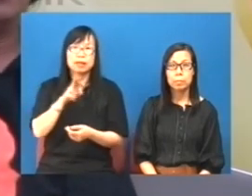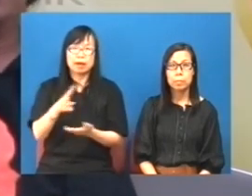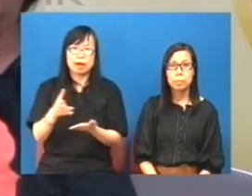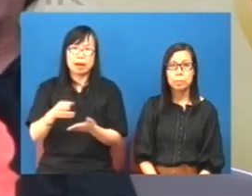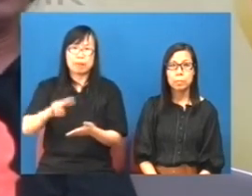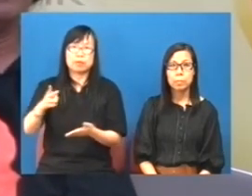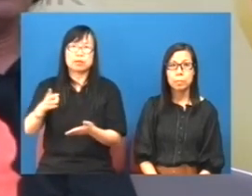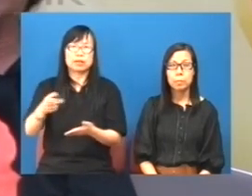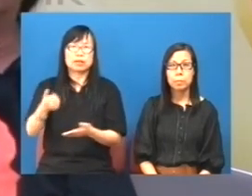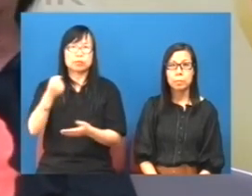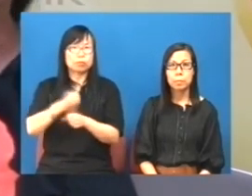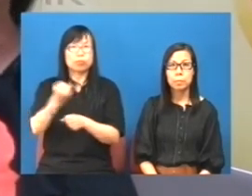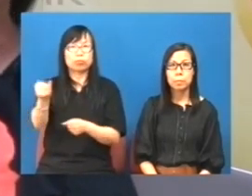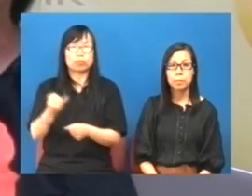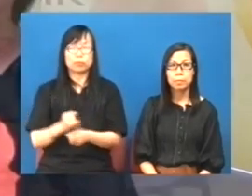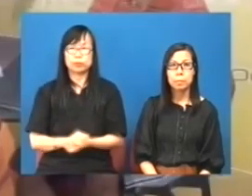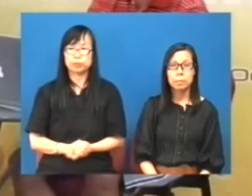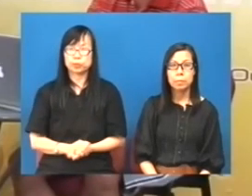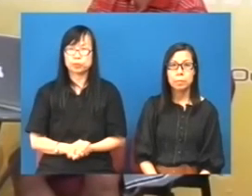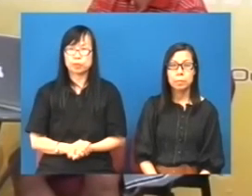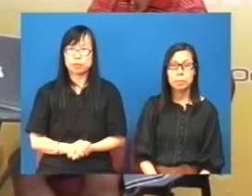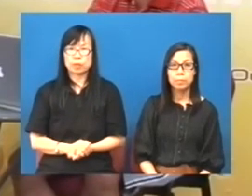欺負了所以其實